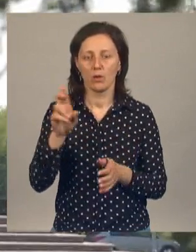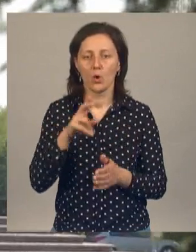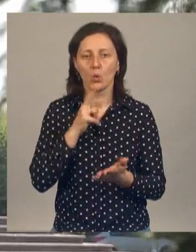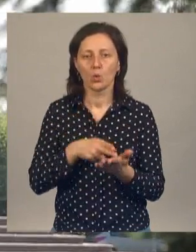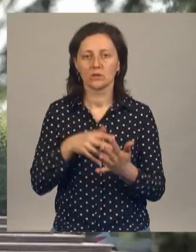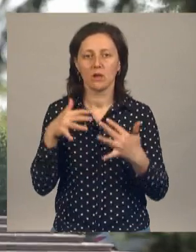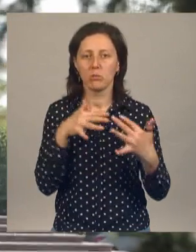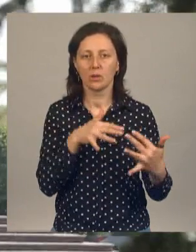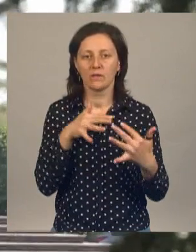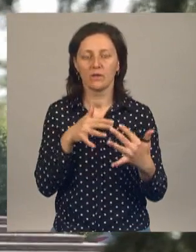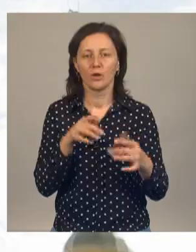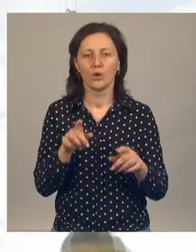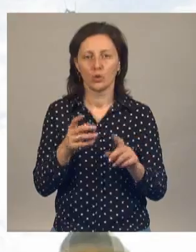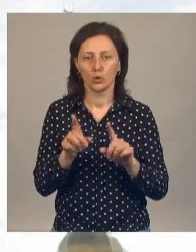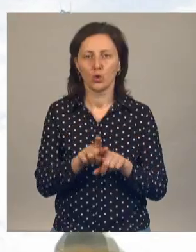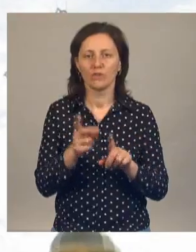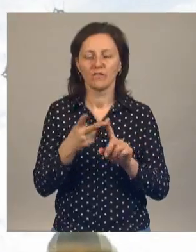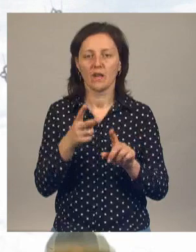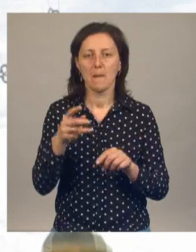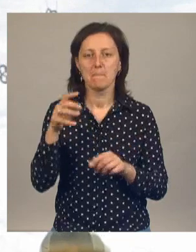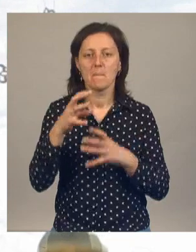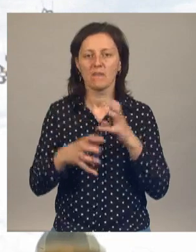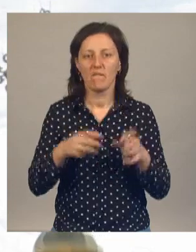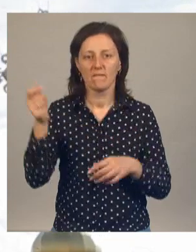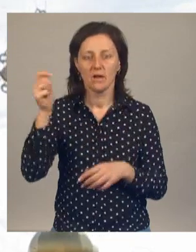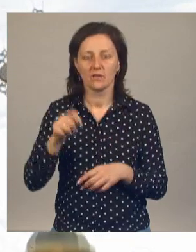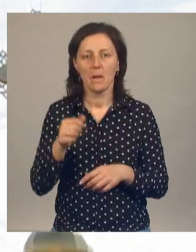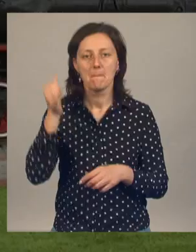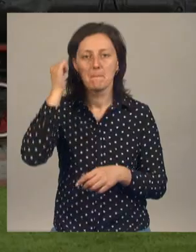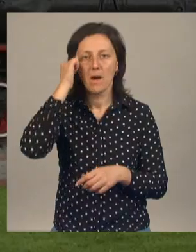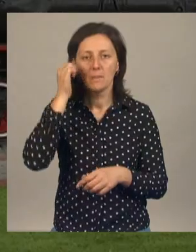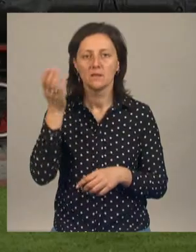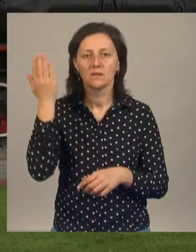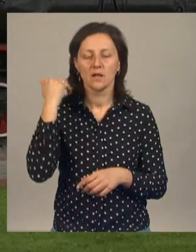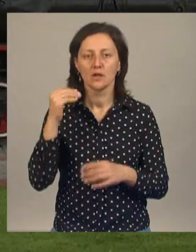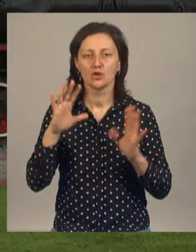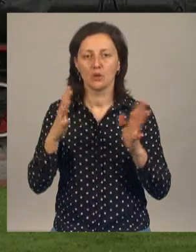переломный момент второй мировой в память о тех событиях областному центру и присвоено почетное звание